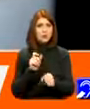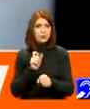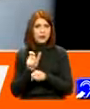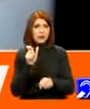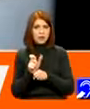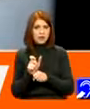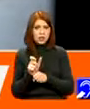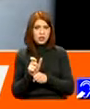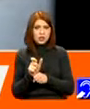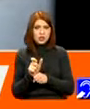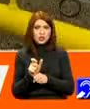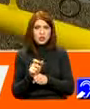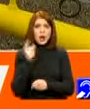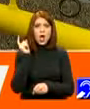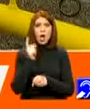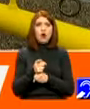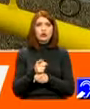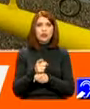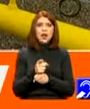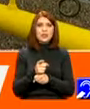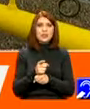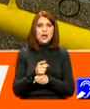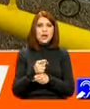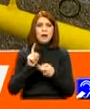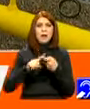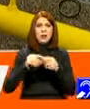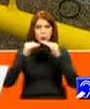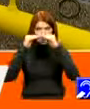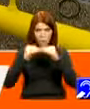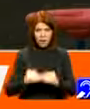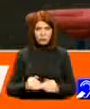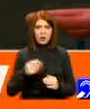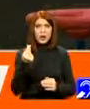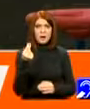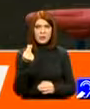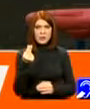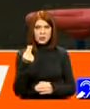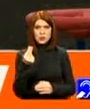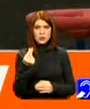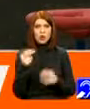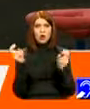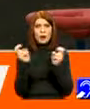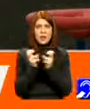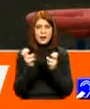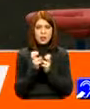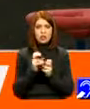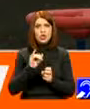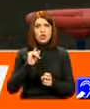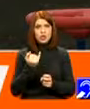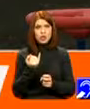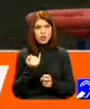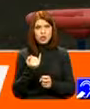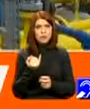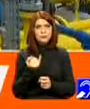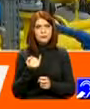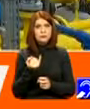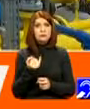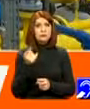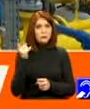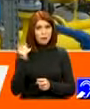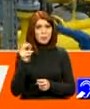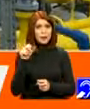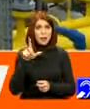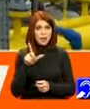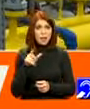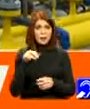la adresa ordonanțele a Ordonanței privind plafonarea in domeniul energiei de asemenea chiar domnia sa a